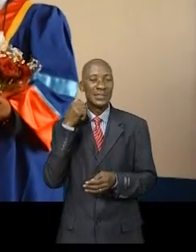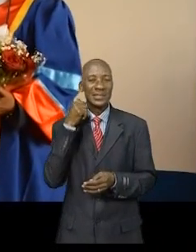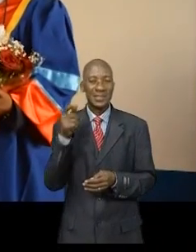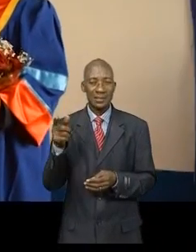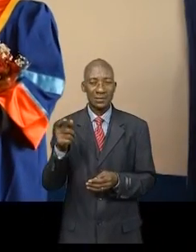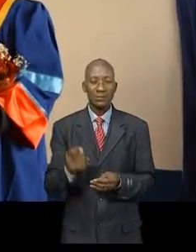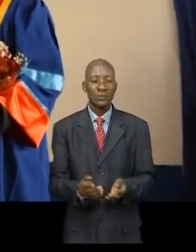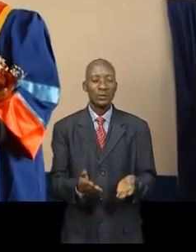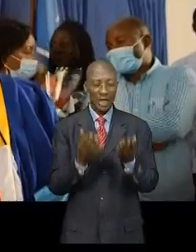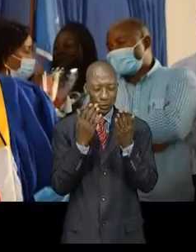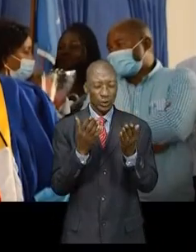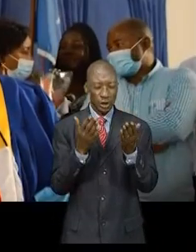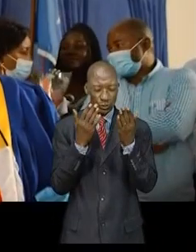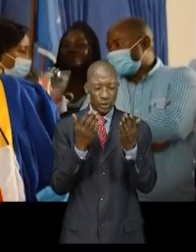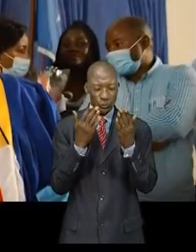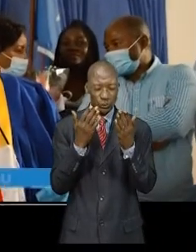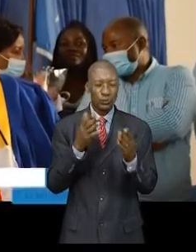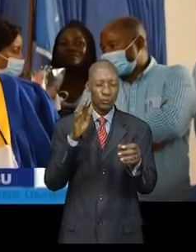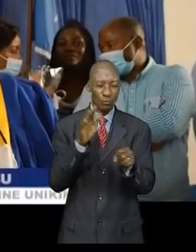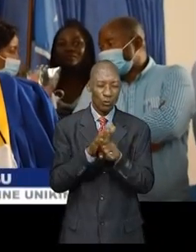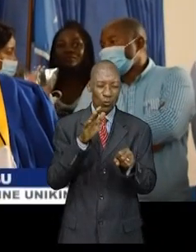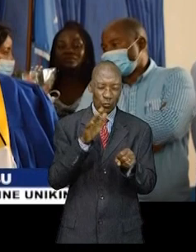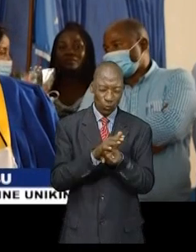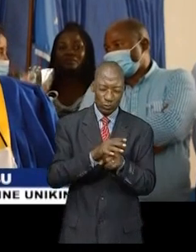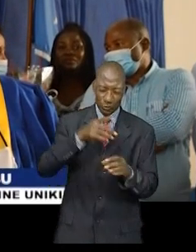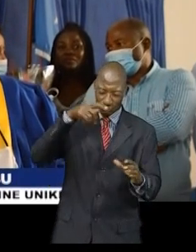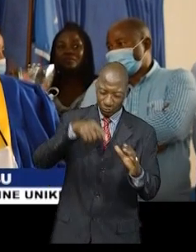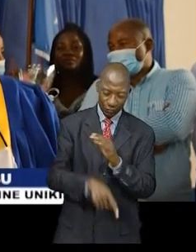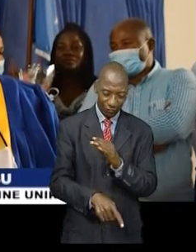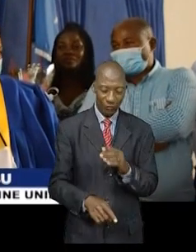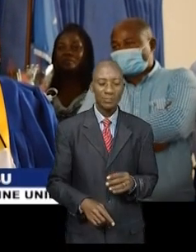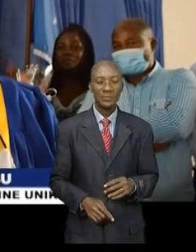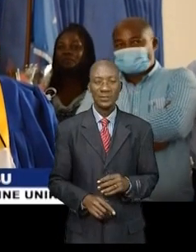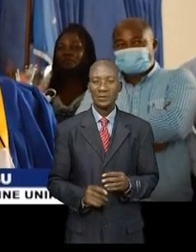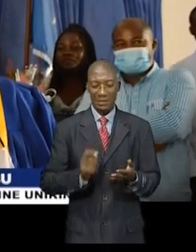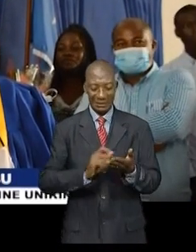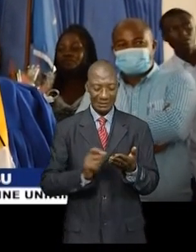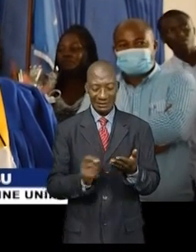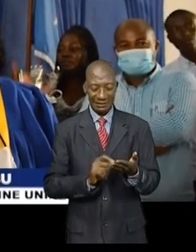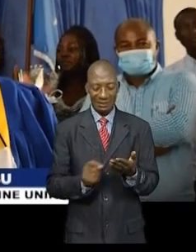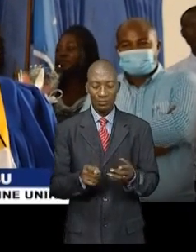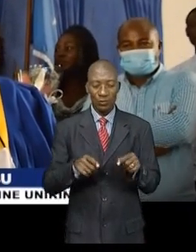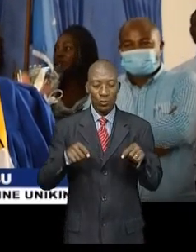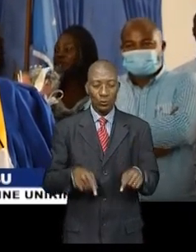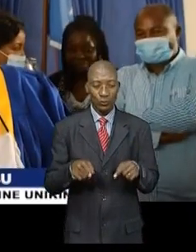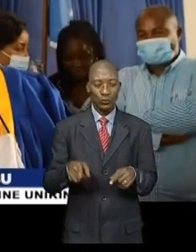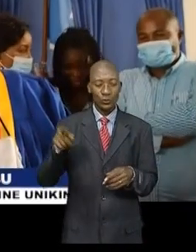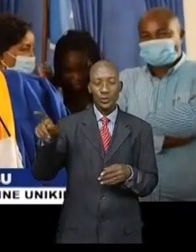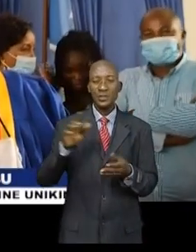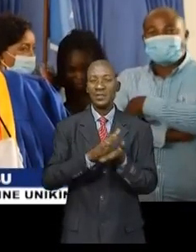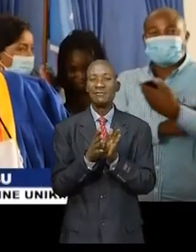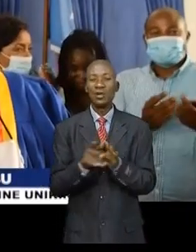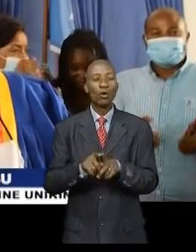essaie de résoudre le problème des enfants, mais sans s'occuper de ceux qui sont censés avoir la responsabilité de l'éducation de ces enfants. La